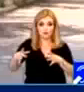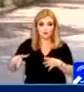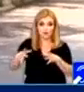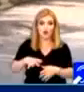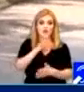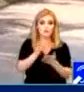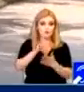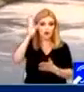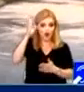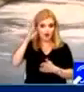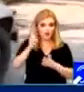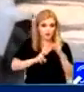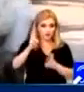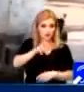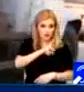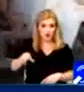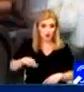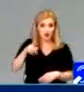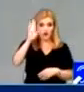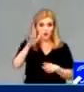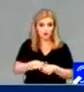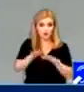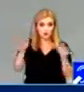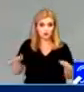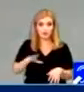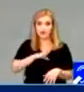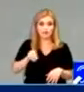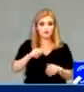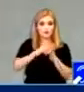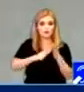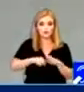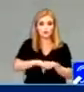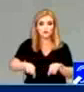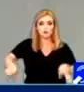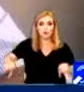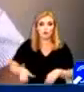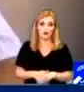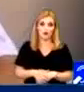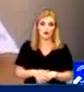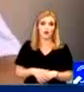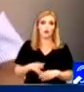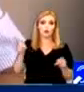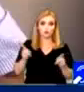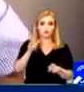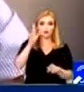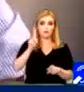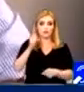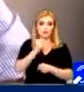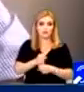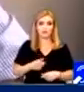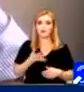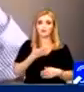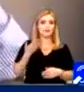Responsabilii de la apă canal Cahul susțin că scurgerea de apă nu a fost de la rețea și promit că în scurt timp vor lua măsuri. Nu este